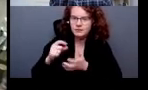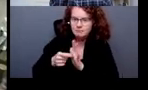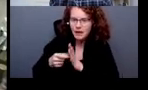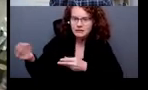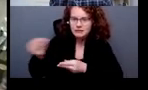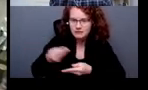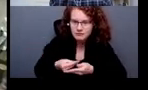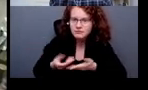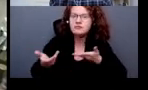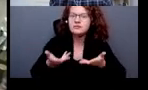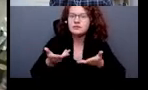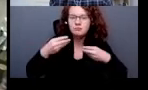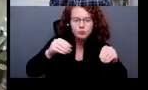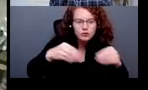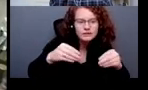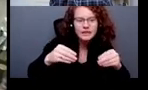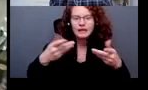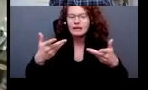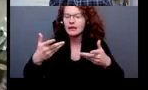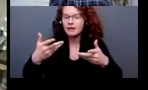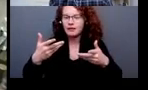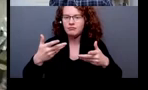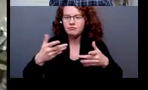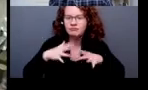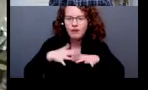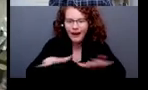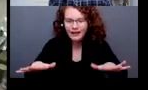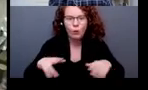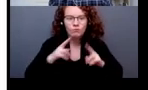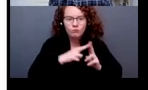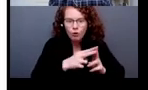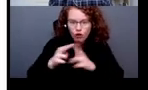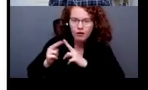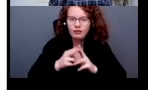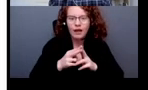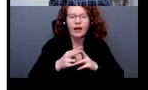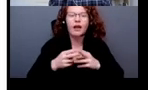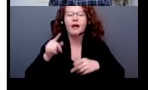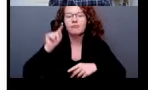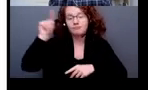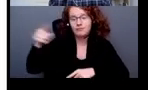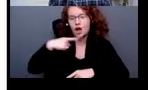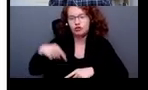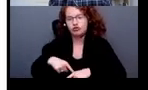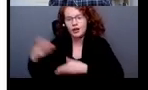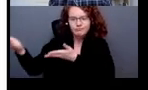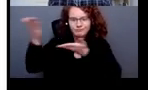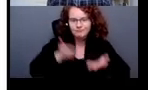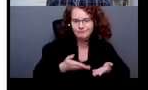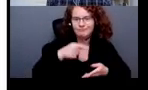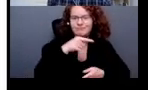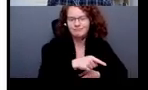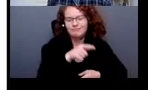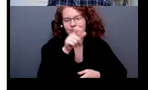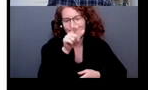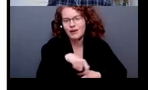certaines des petites boutiques et fournisseurs de pièces détachées à Shenzhen, hein, dans ce grand centre commercial. Je vais peut-être